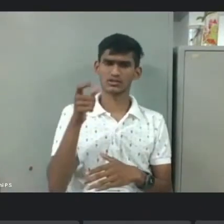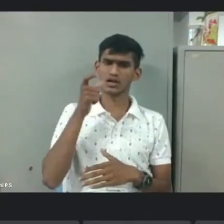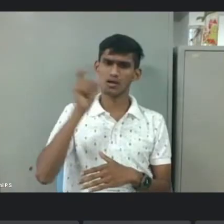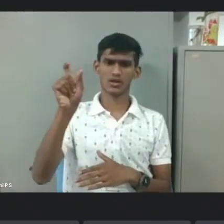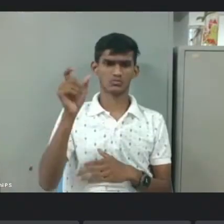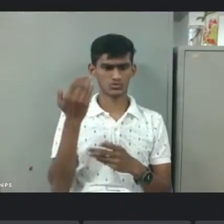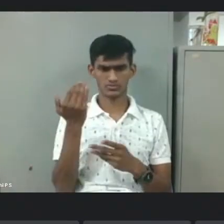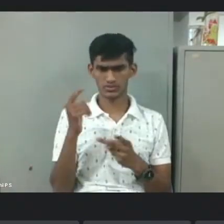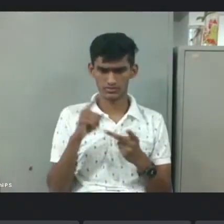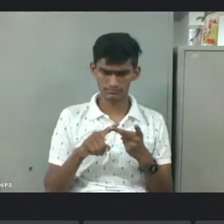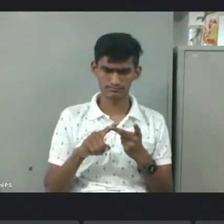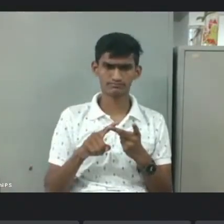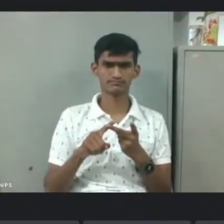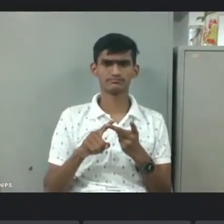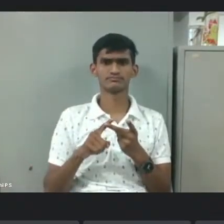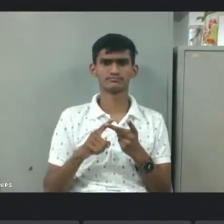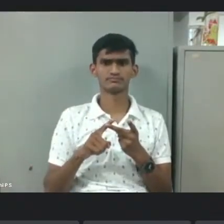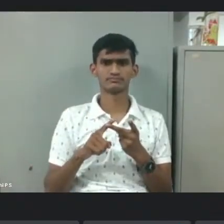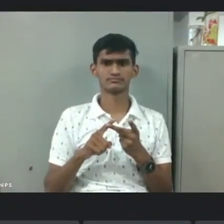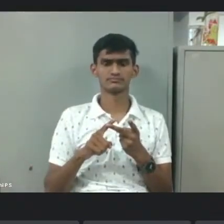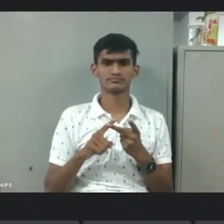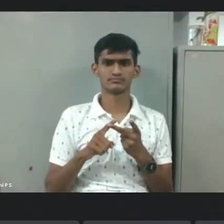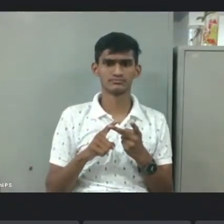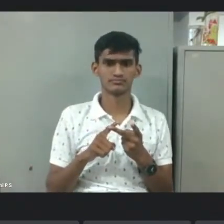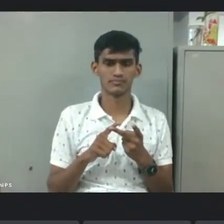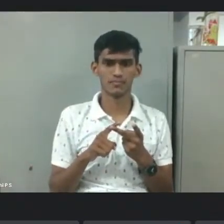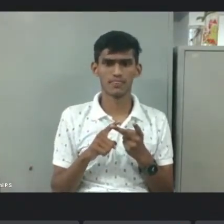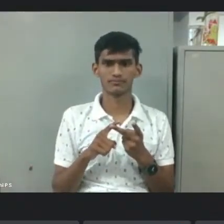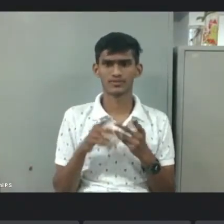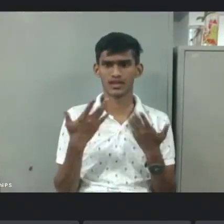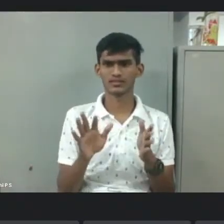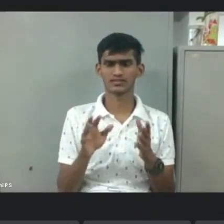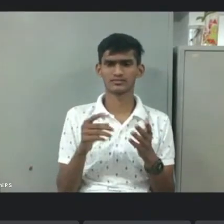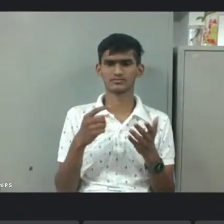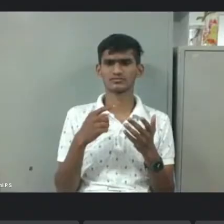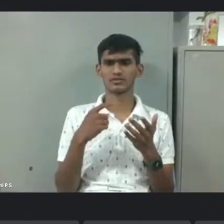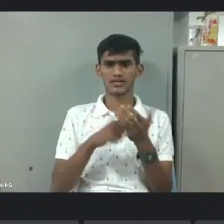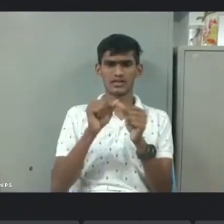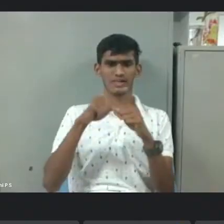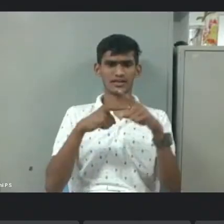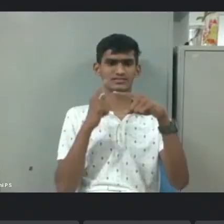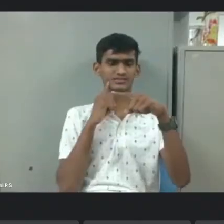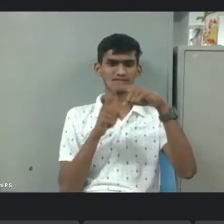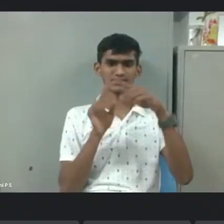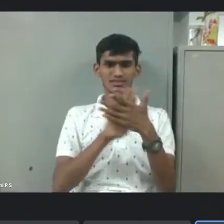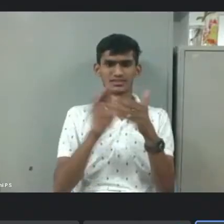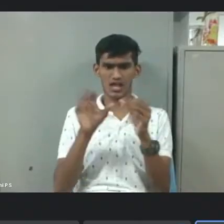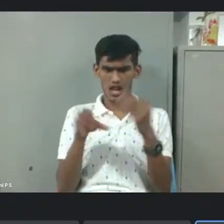അതൊരു പോസിബിലിറ്റിയാണ്. രജിത മാഡത്തിന് വേറെ എന്തെങ്കിലും സജഷൻ ഉണ്ടോ?